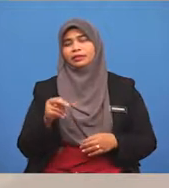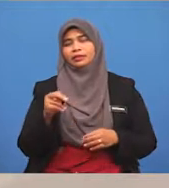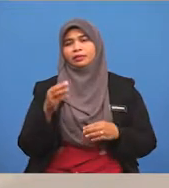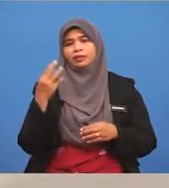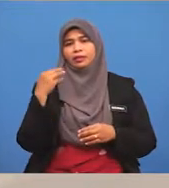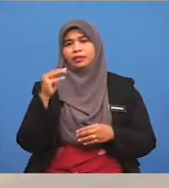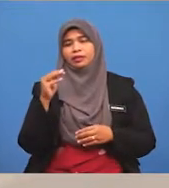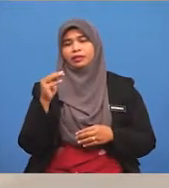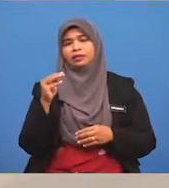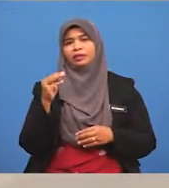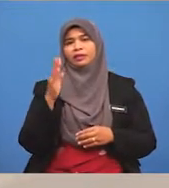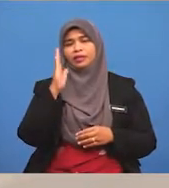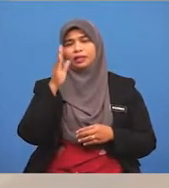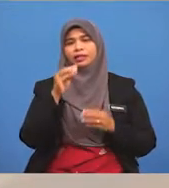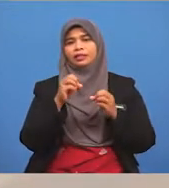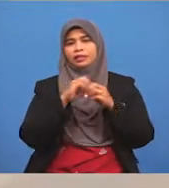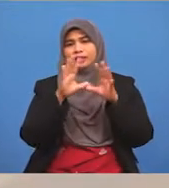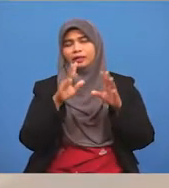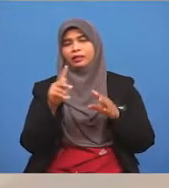menerangkan kecacatan tersebut.